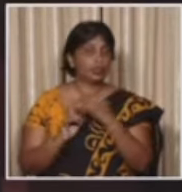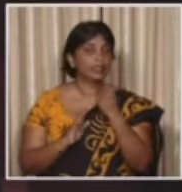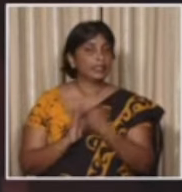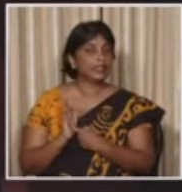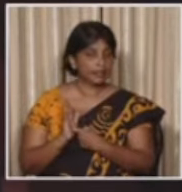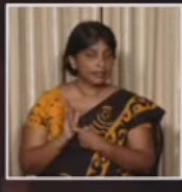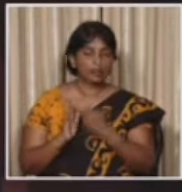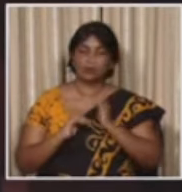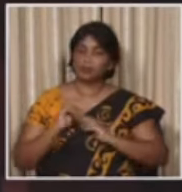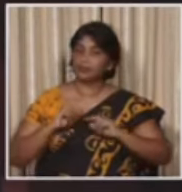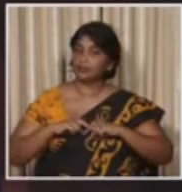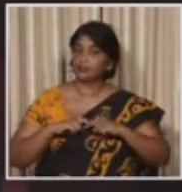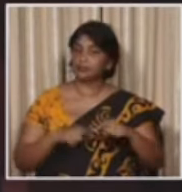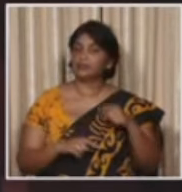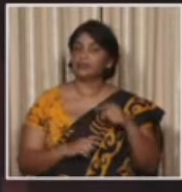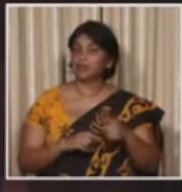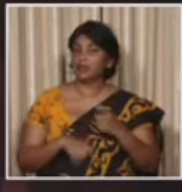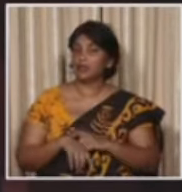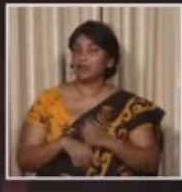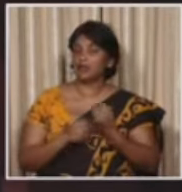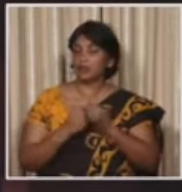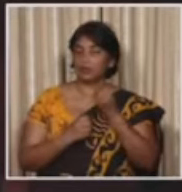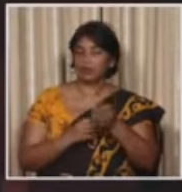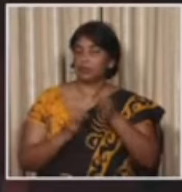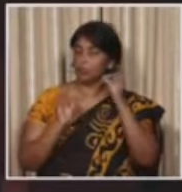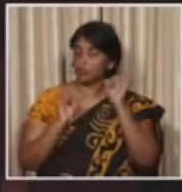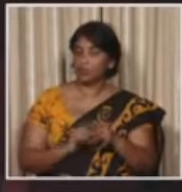නීතිය ක්‍රියාත්මක වීමට ඉඩ ලබා නොදීමේ